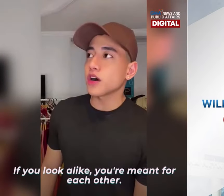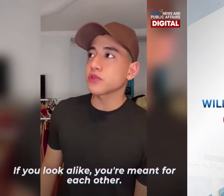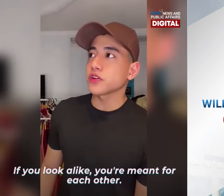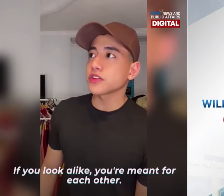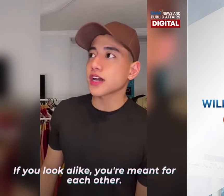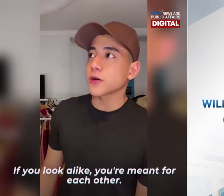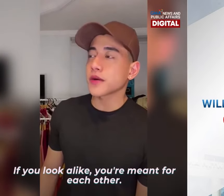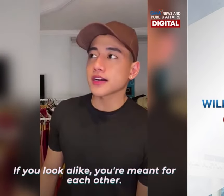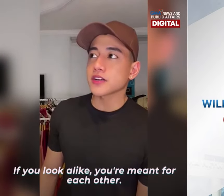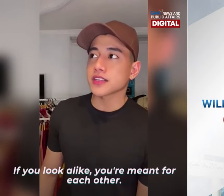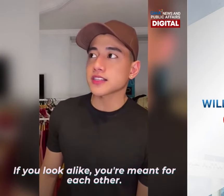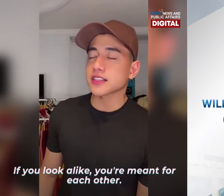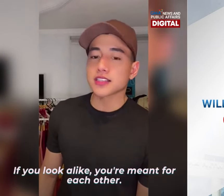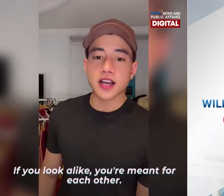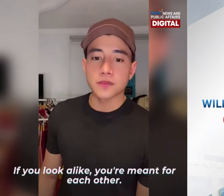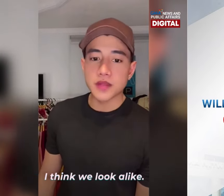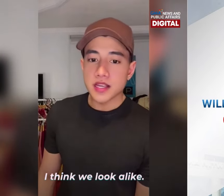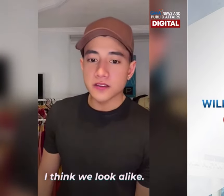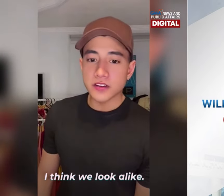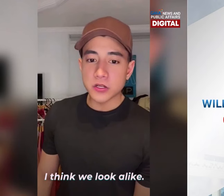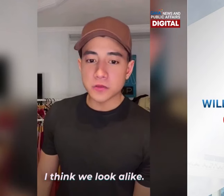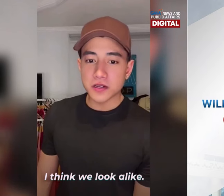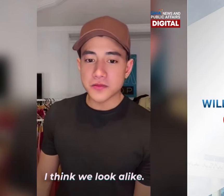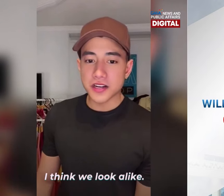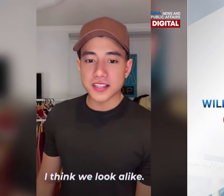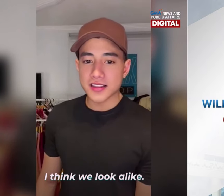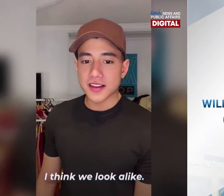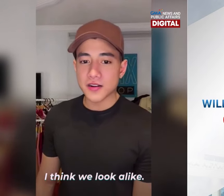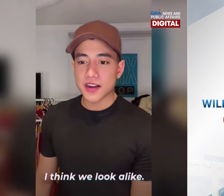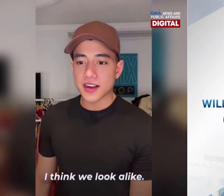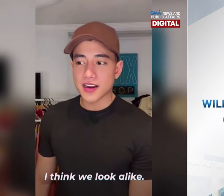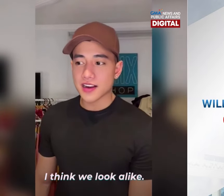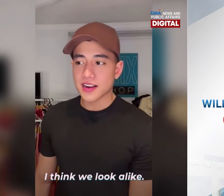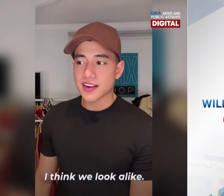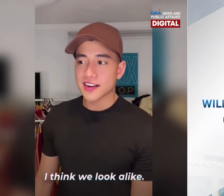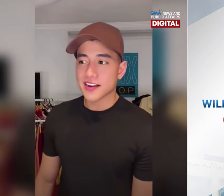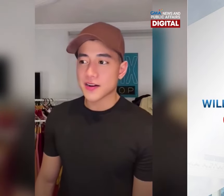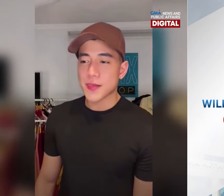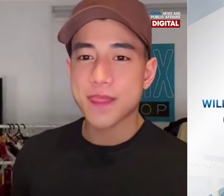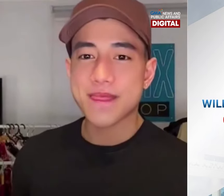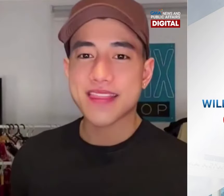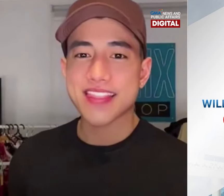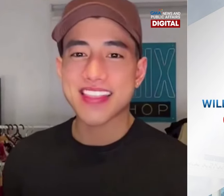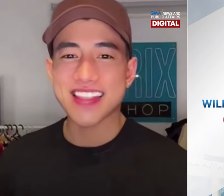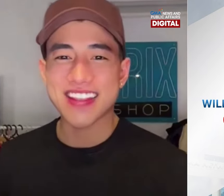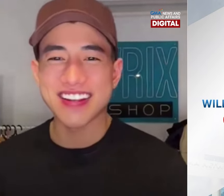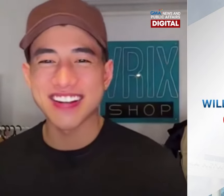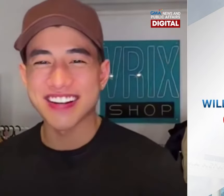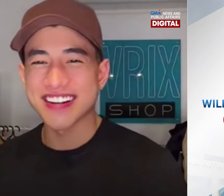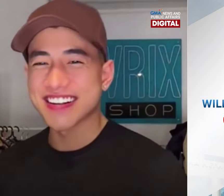Magkamukha mo daw yung tao para kayo sa isa't isa. E feeling ko magkamukha tayong dalawa.